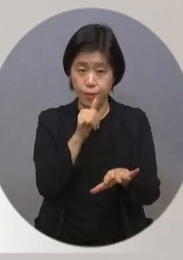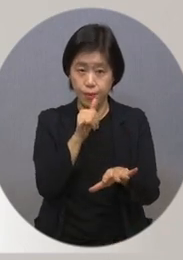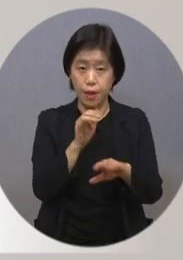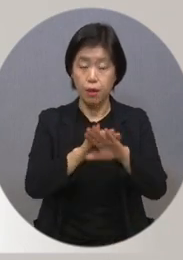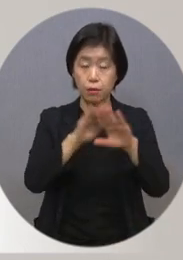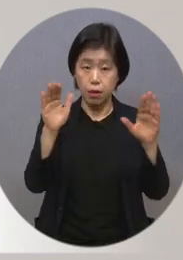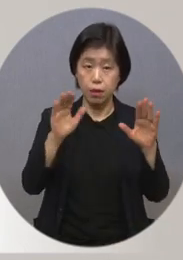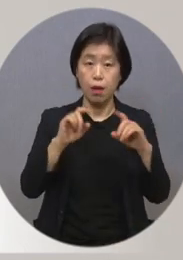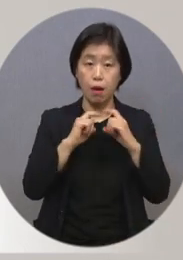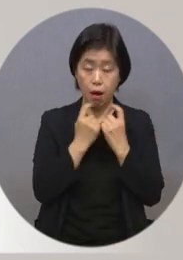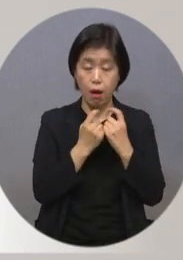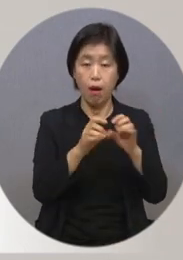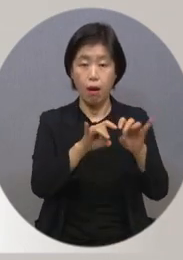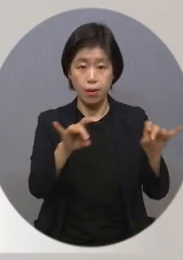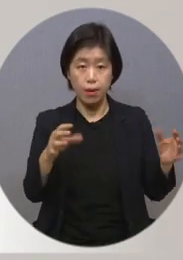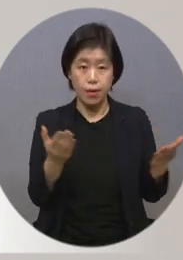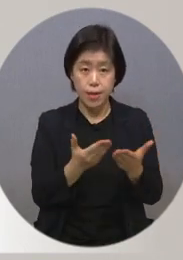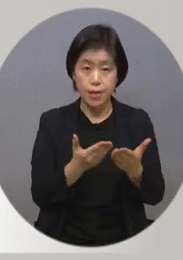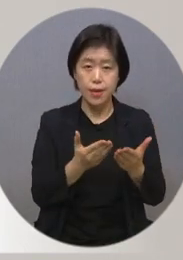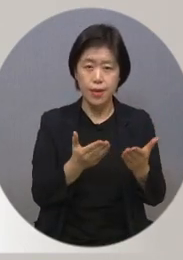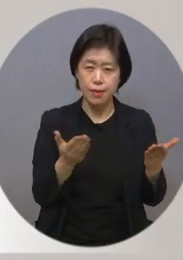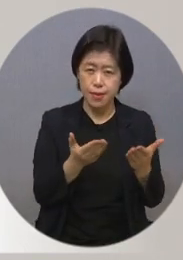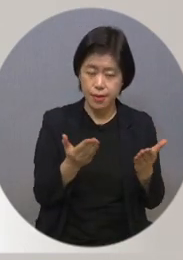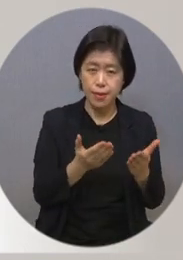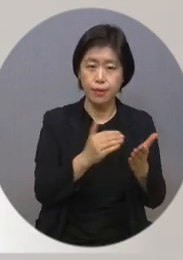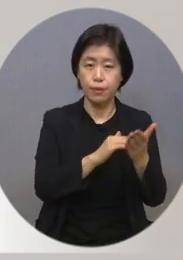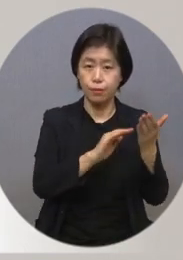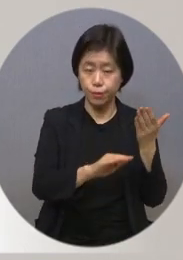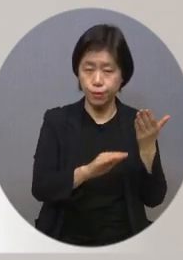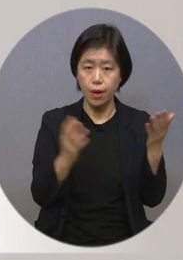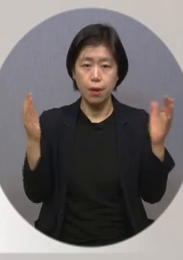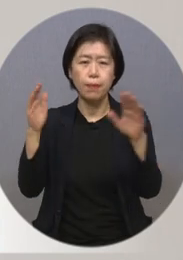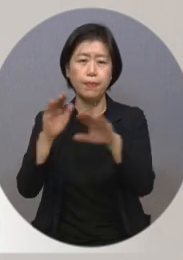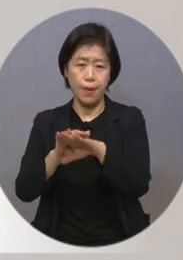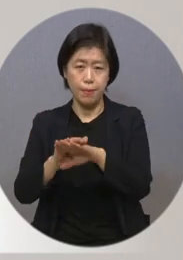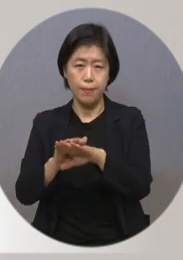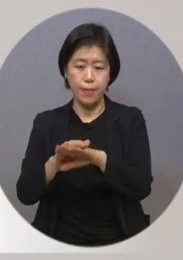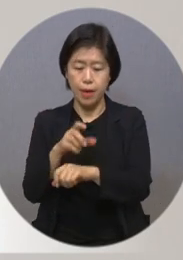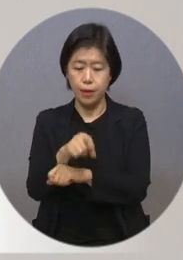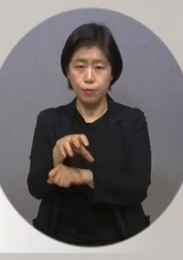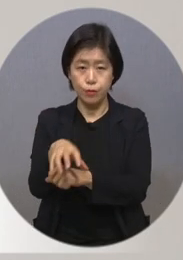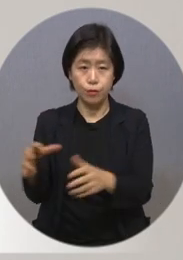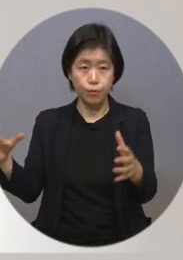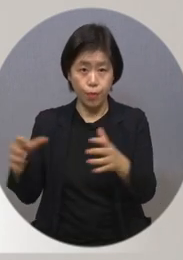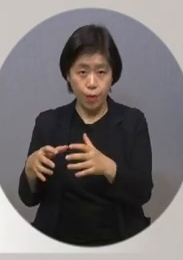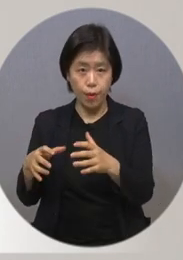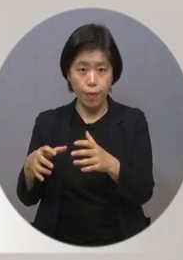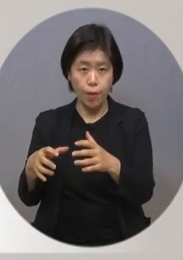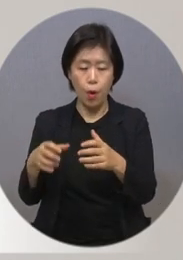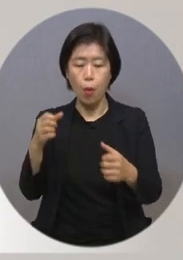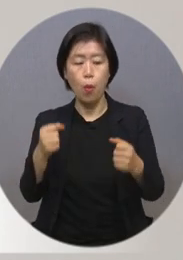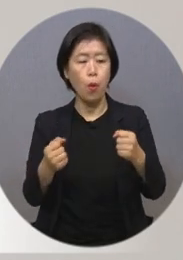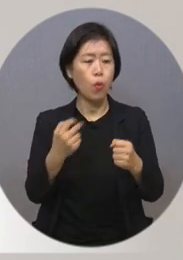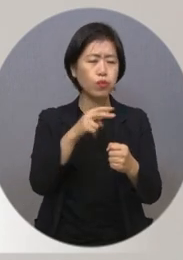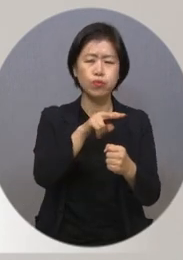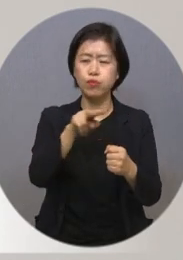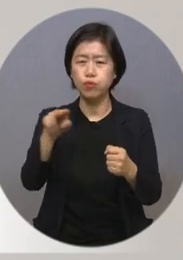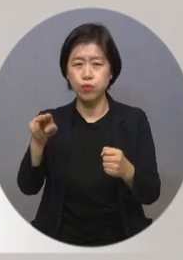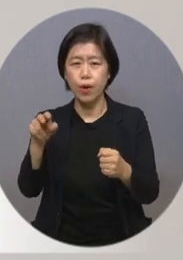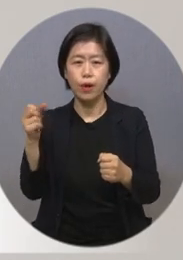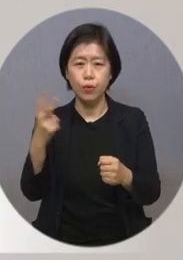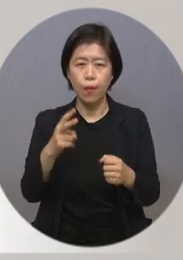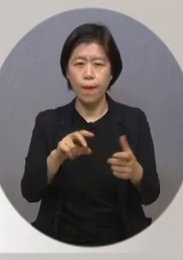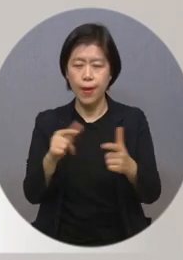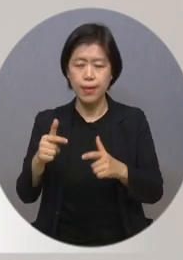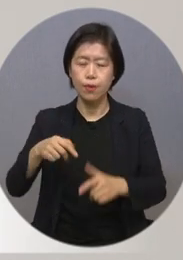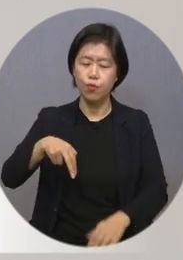낮에는 생업에 종사하고 밤에는 방범대 사무실로 나가 차량 순찰 활동 그리고 도보